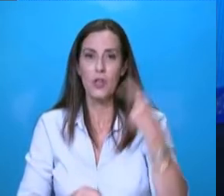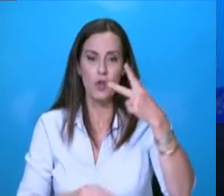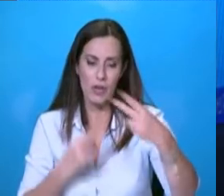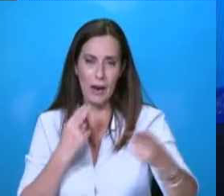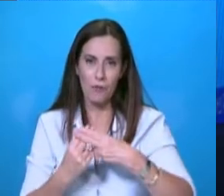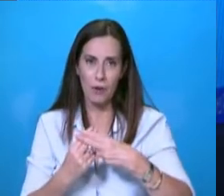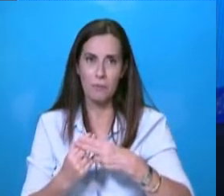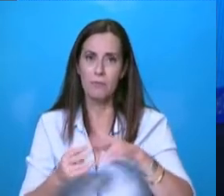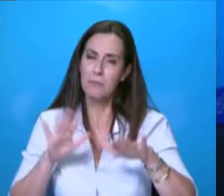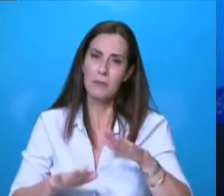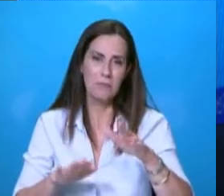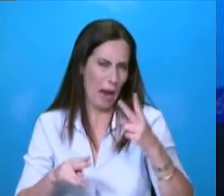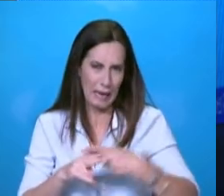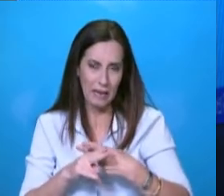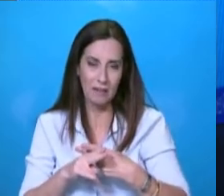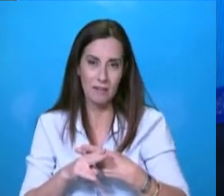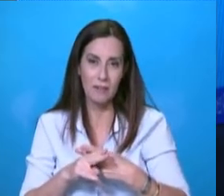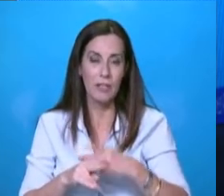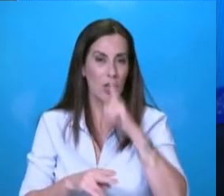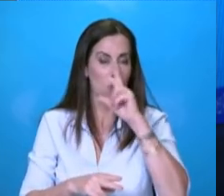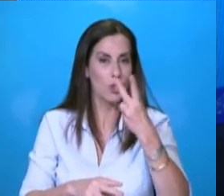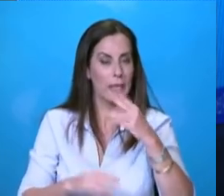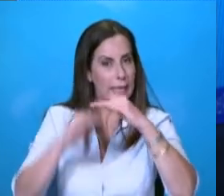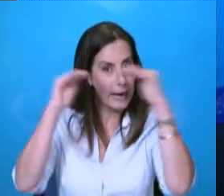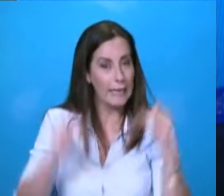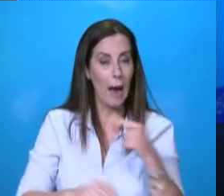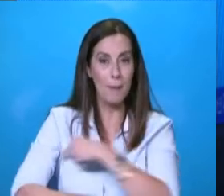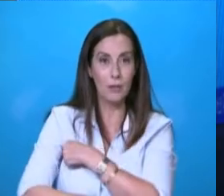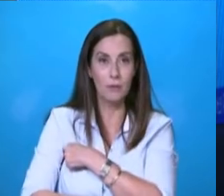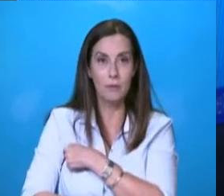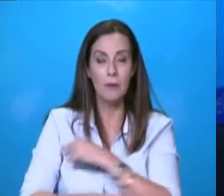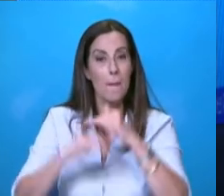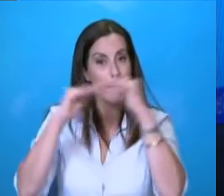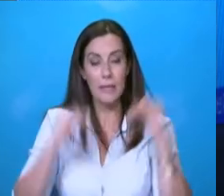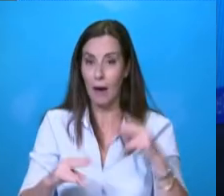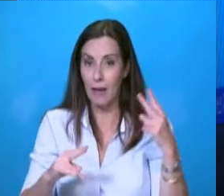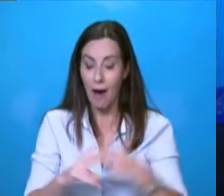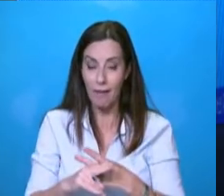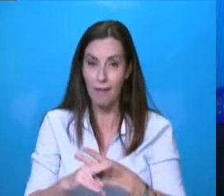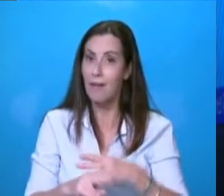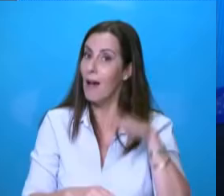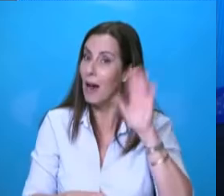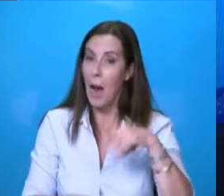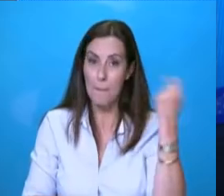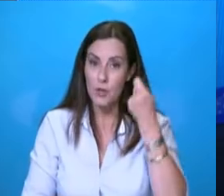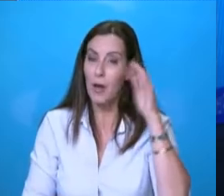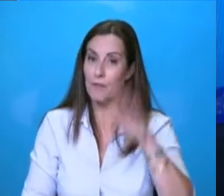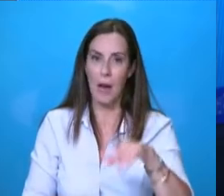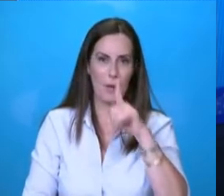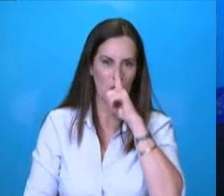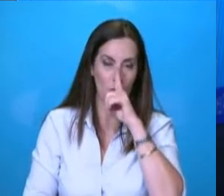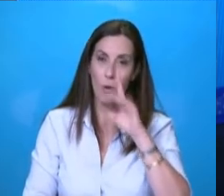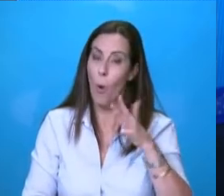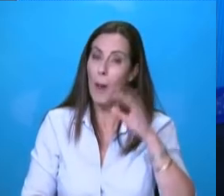הקרובים אנחנו סביב הממוצע, ראשון שני ירידה בטמפרטורות, נהיה מתחת לממוצע לעונה, גם בשבת וגם בראשון